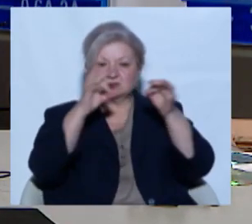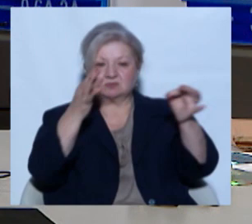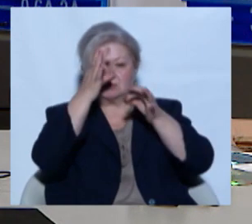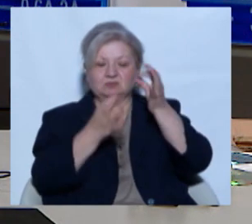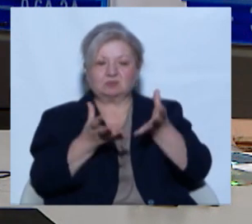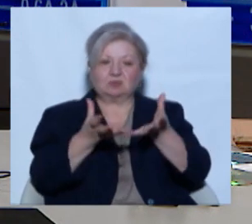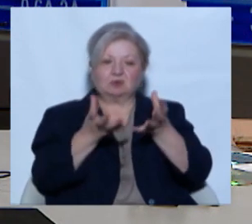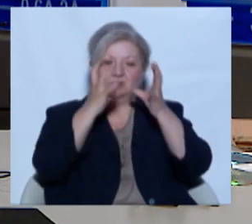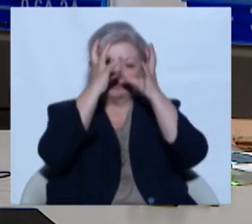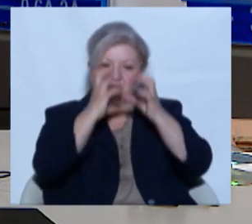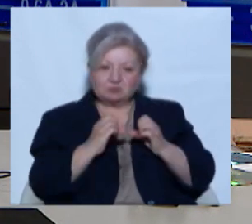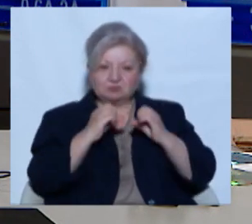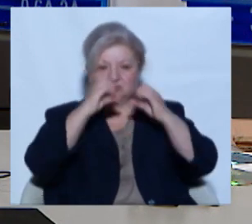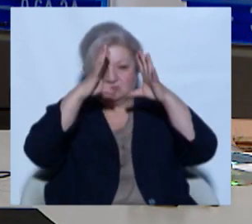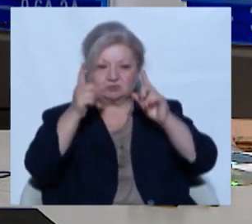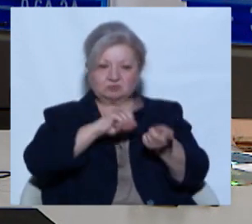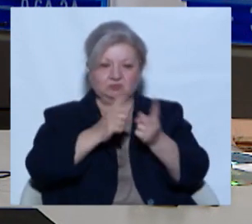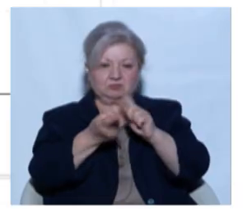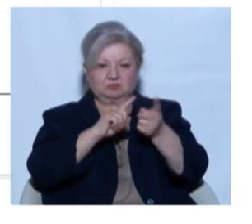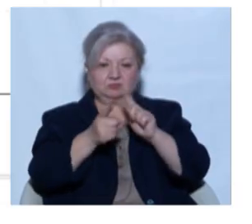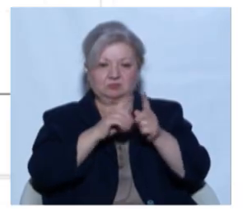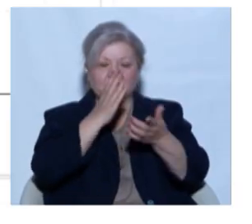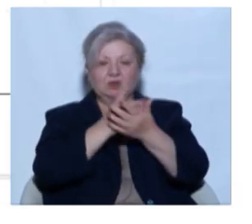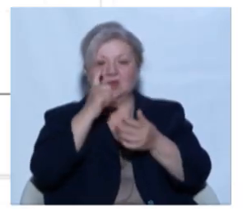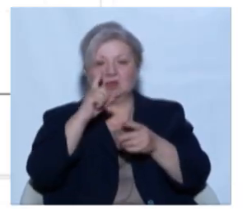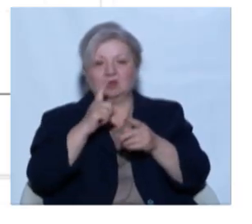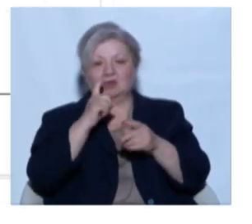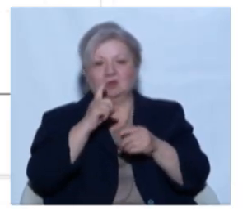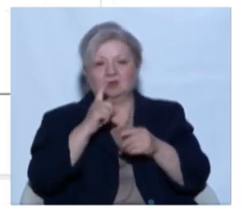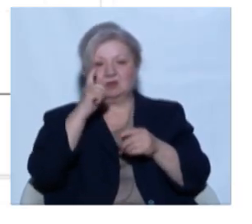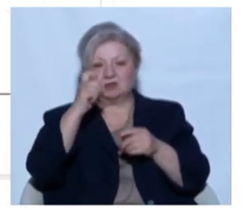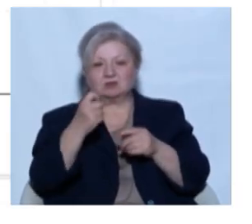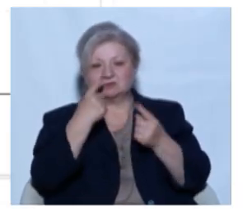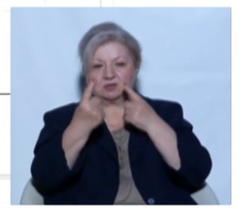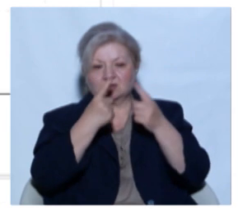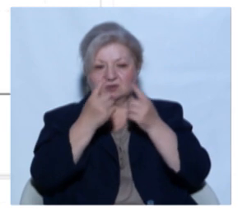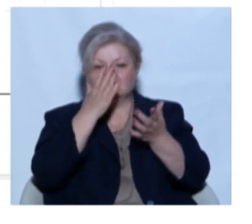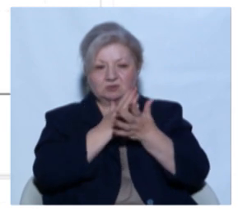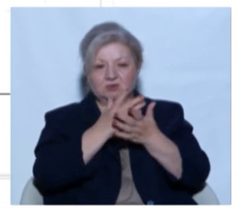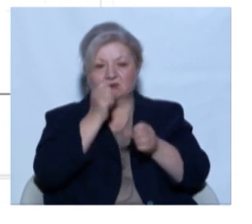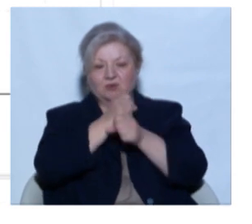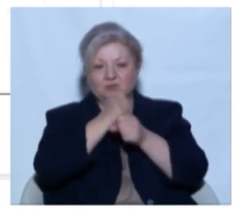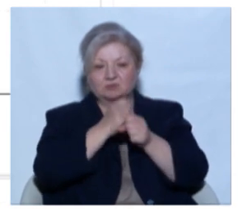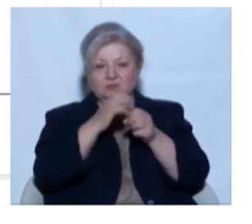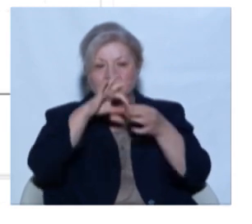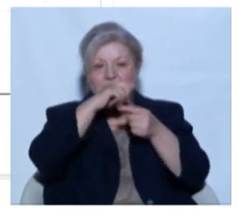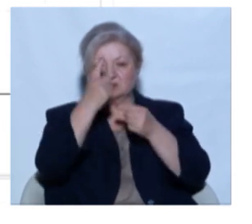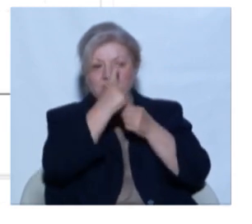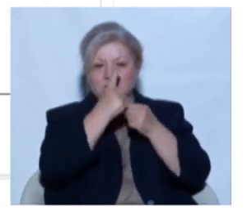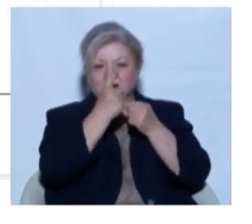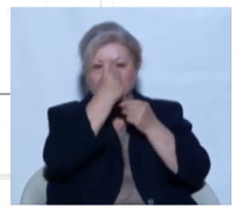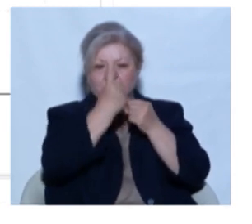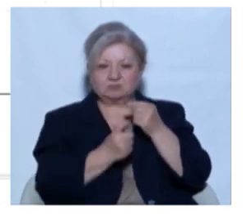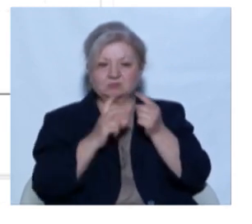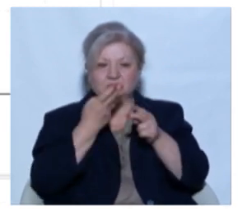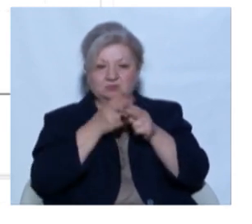კუმშავთ, ხო? აი, მოცემულ შემთხვევაში რაღაცა x ერთეულით მოვახდინეთ ზამბარის გაჭიმა. შესაბამისად, პროპორციულად